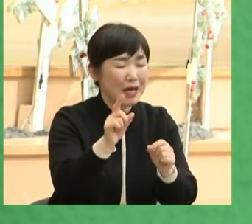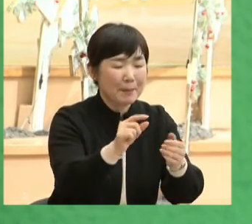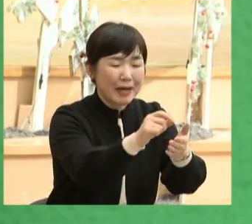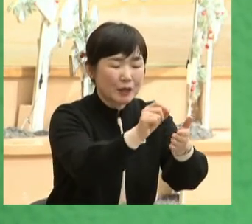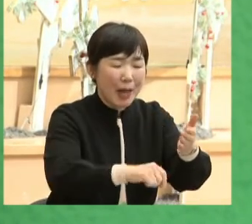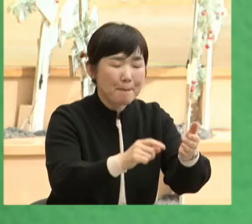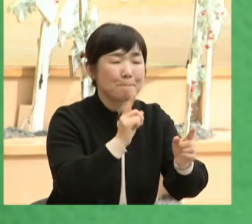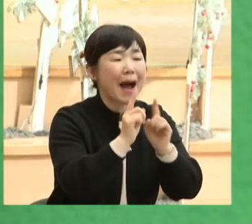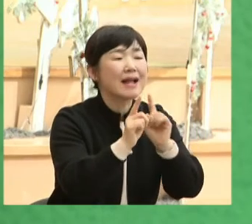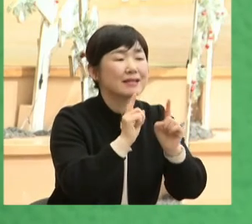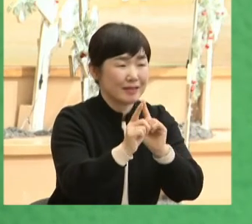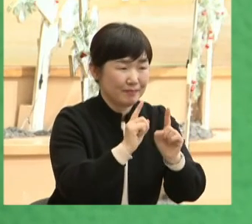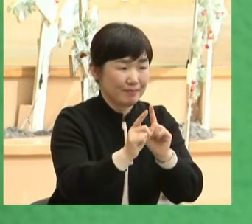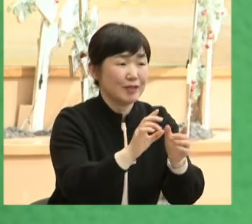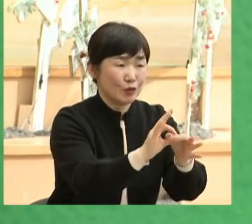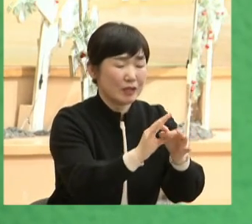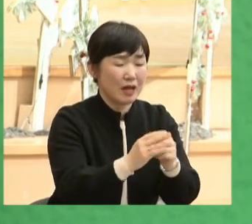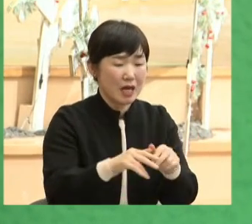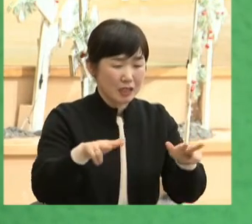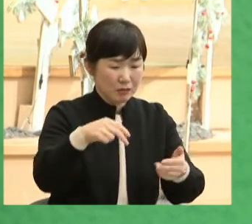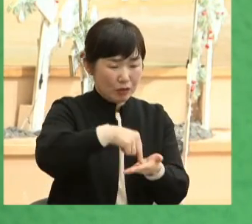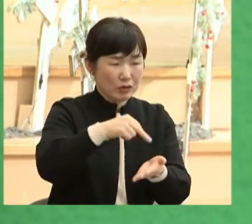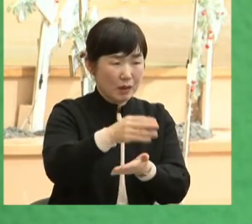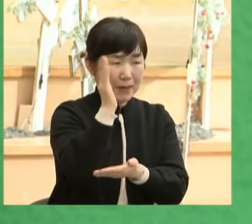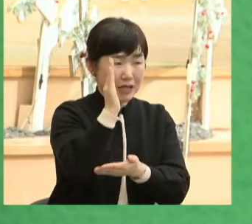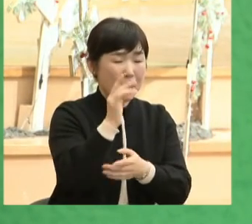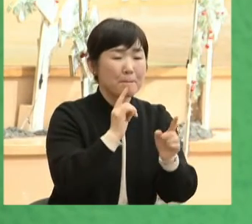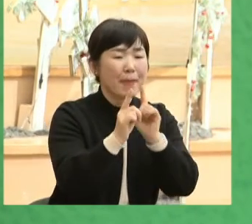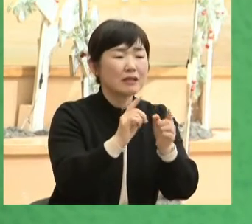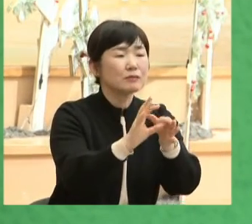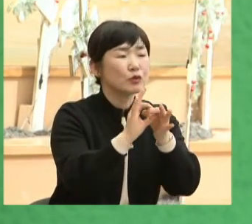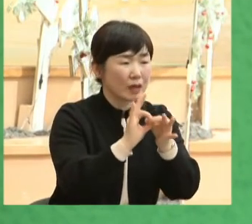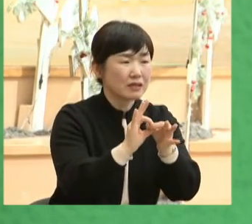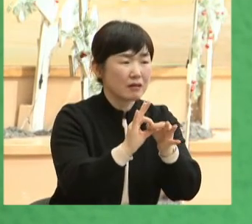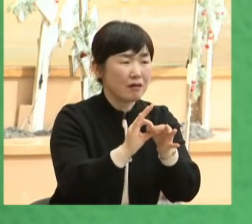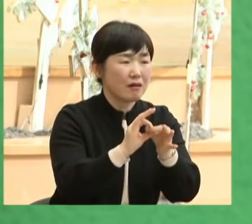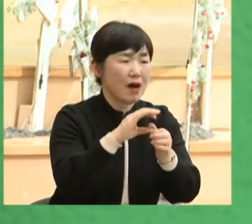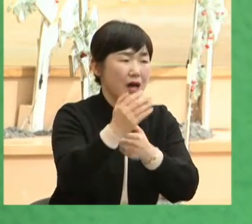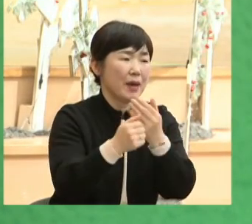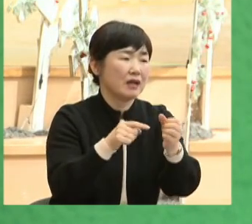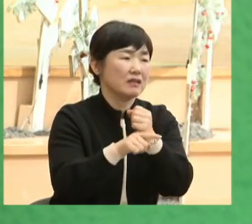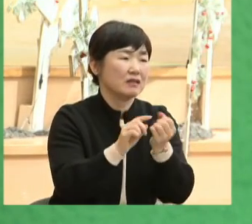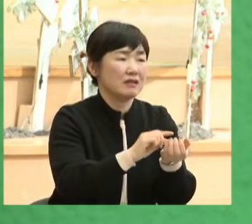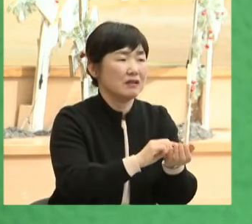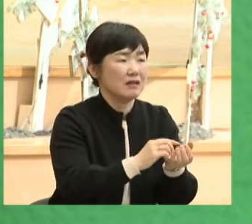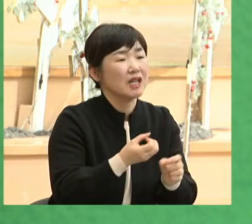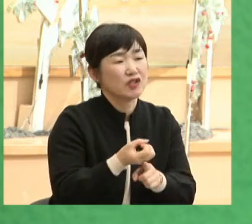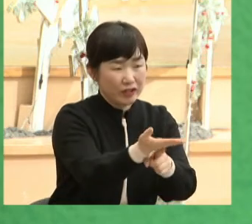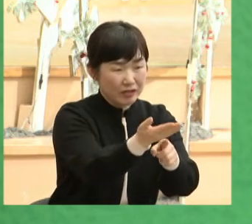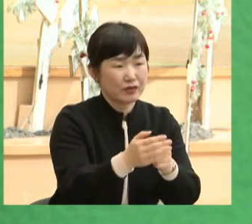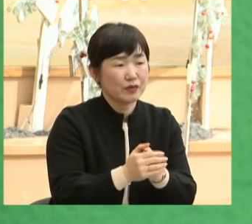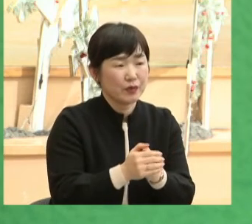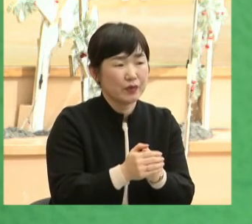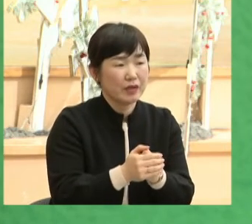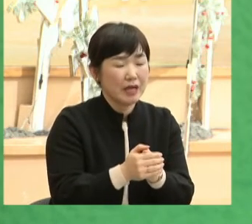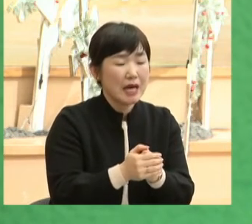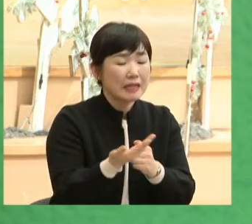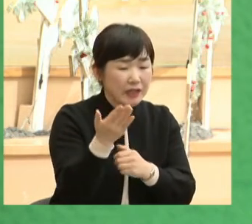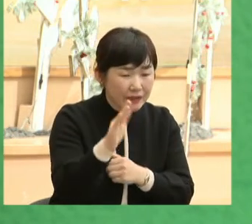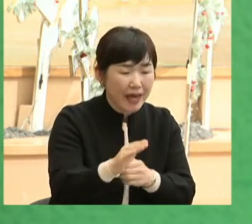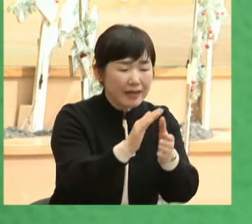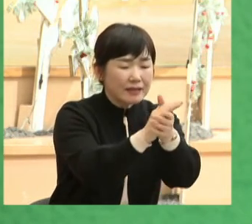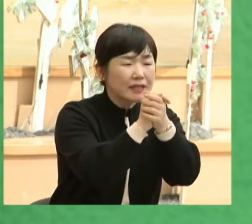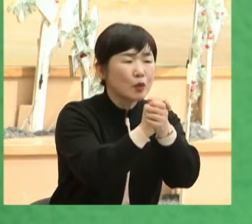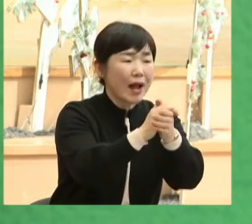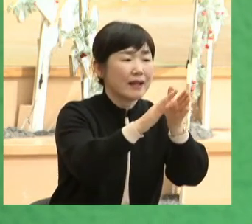말씀을 통해서 강단에서 선포되는 말씀을 통해서 말씀하시죠 그러나 기도할